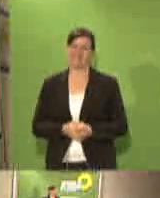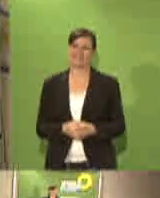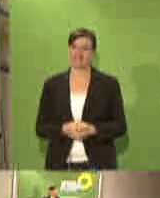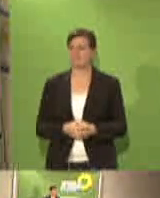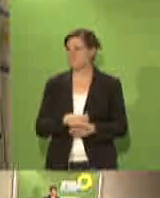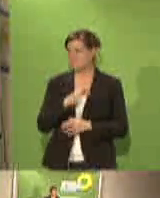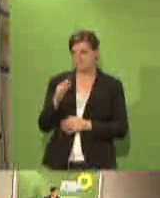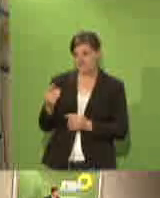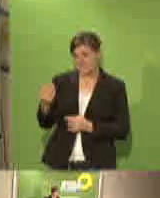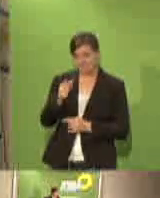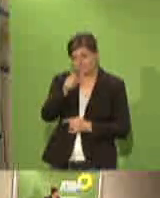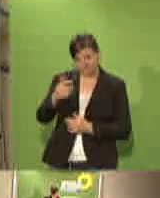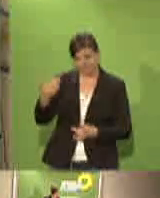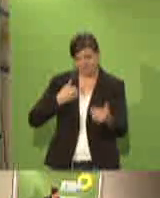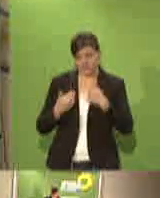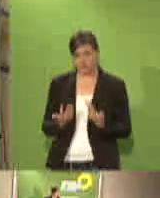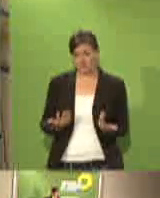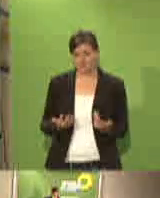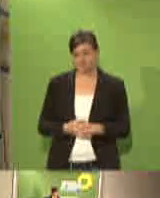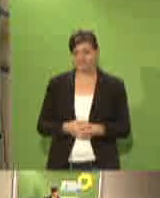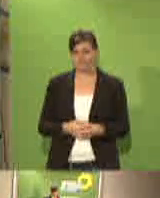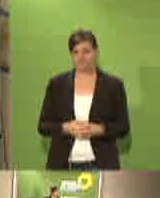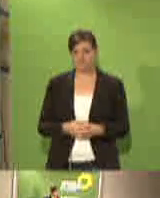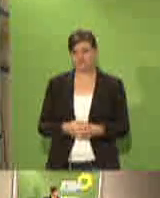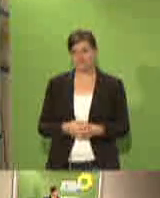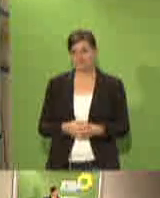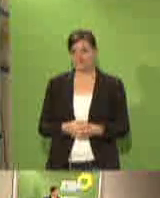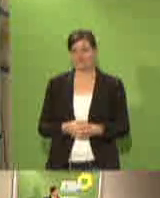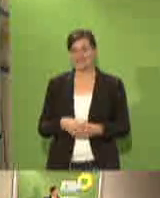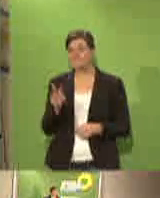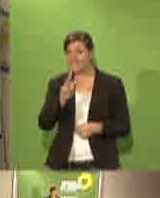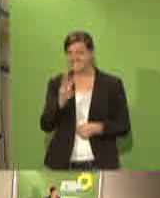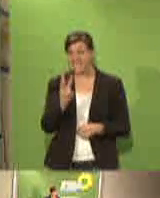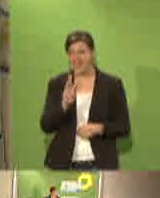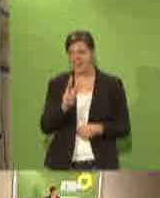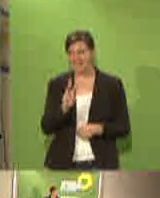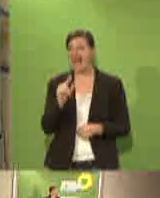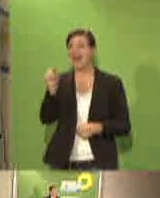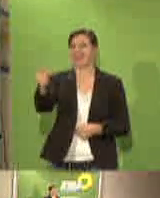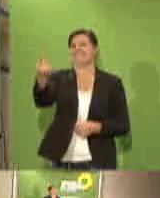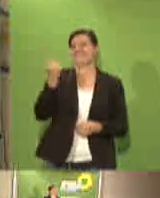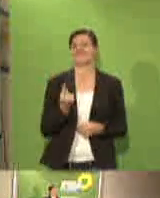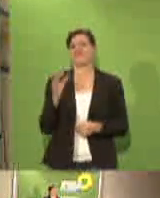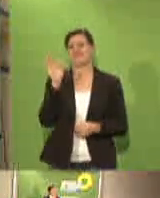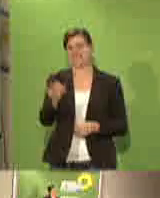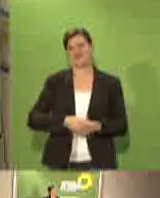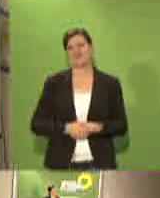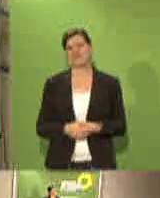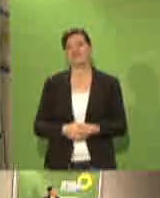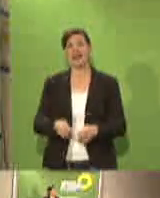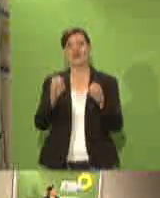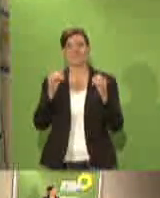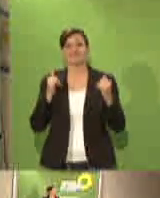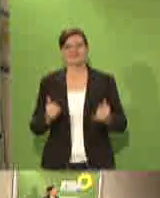Ist jemand aus Wesel da? So. Wesel, da kommt, ja, super. So, dann frage ich jetzt noch mal ganz